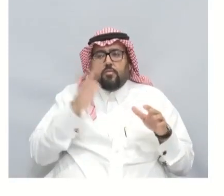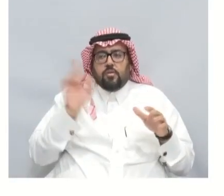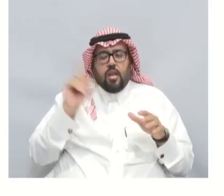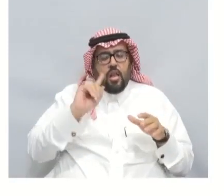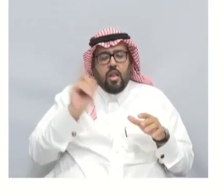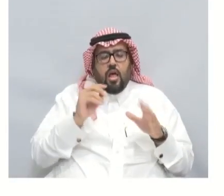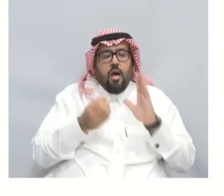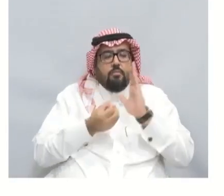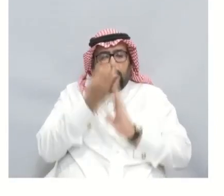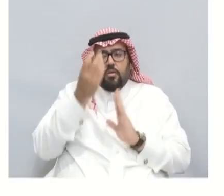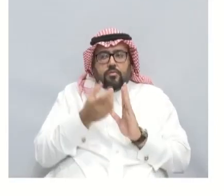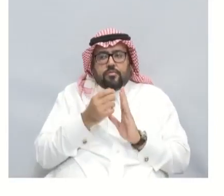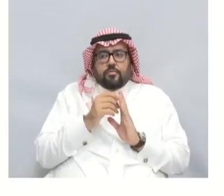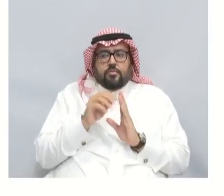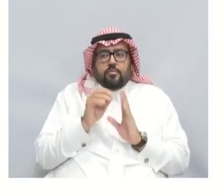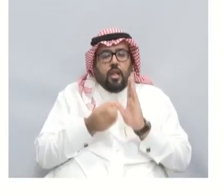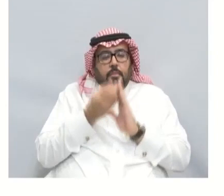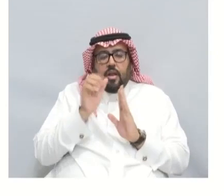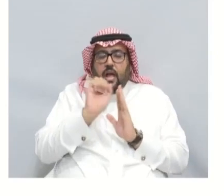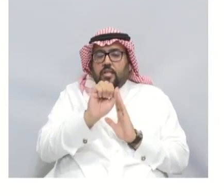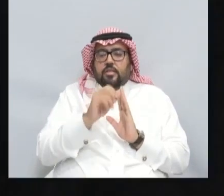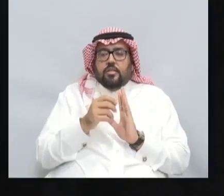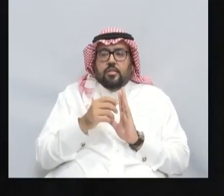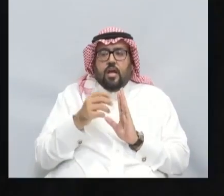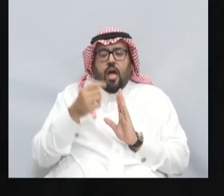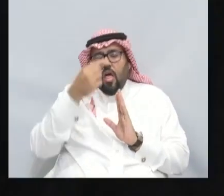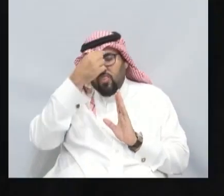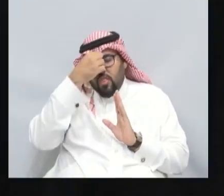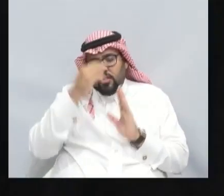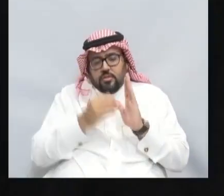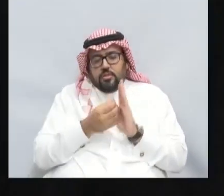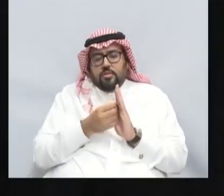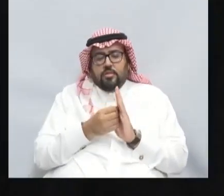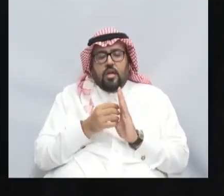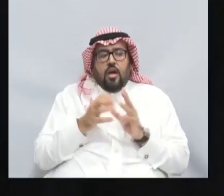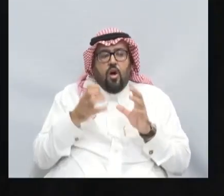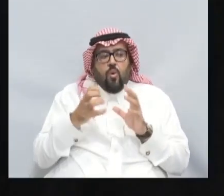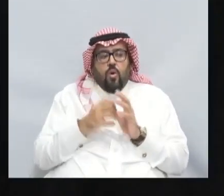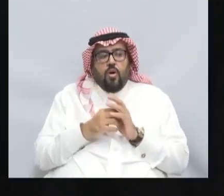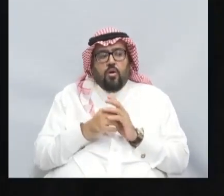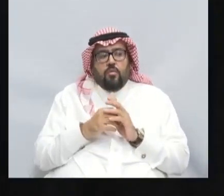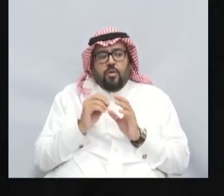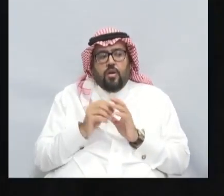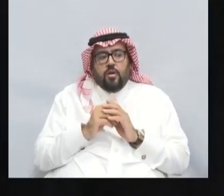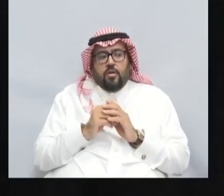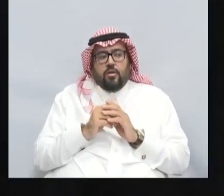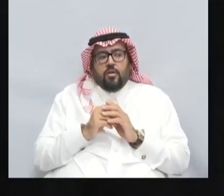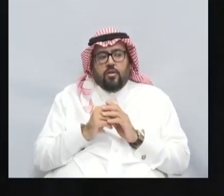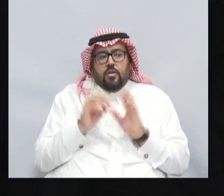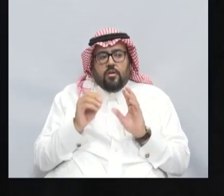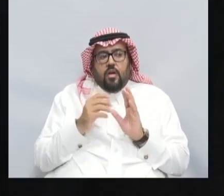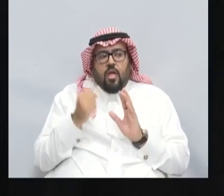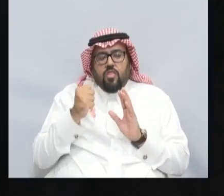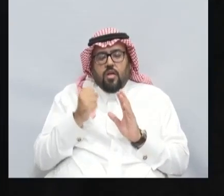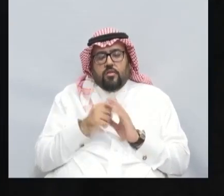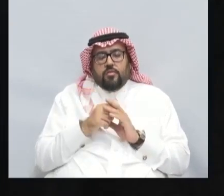لم نتكلم عن الموجات في البراكين، تكلمنا عن الضغط وتكلمنا عن الكثافة، هذا الذي تكلمنا عنه، سبب